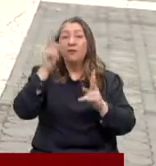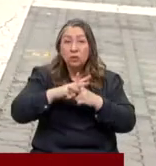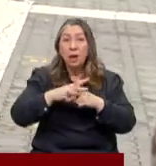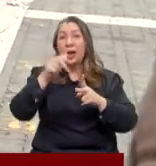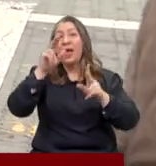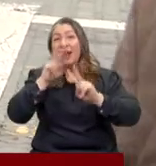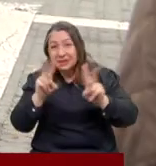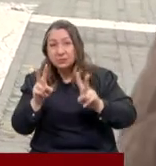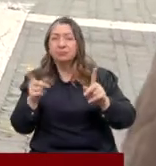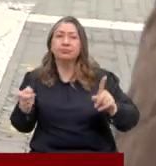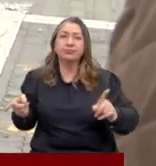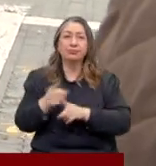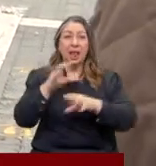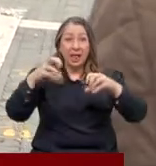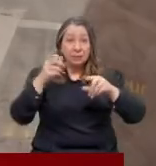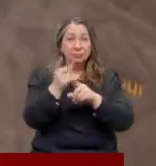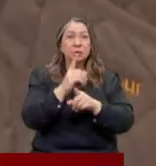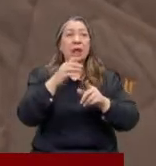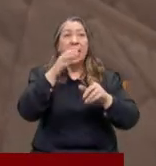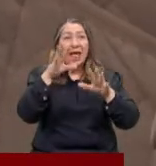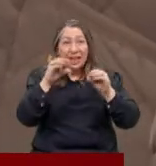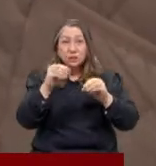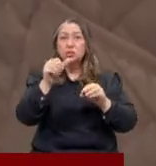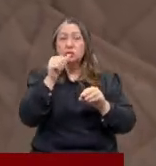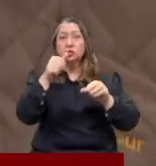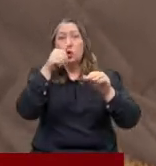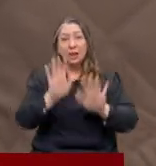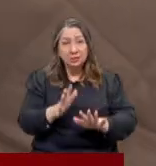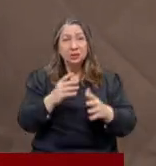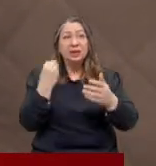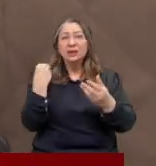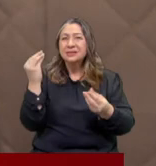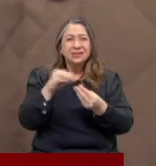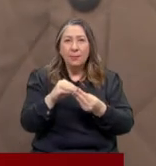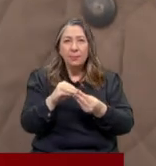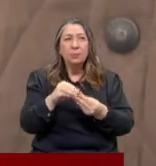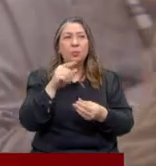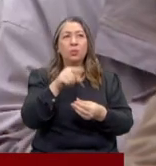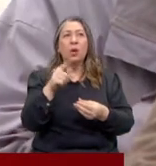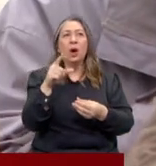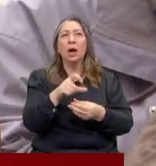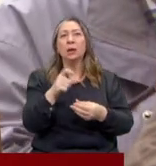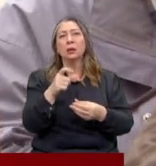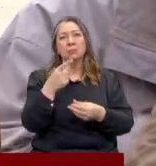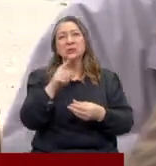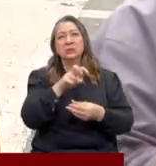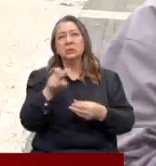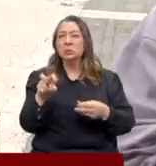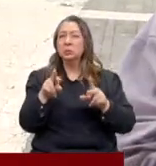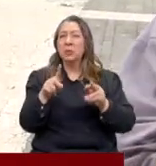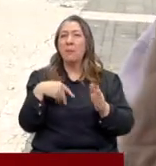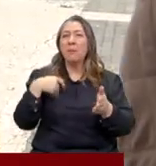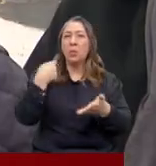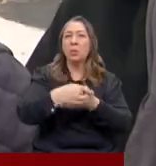verdik. Geldi. Bu sene şimdi... Bunlar elektrik, su, doğalgaz. Evet. Ama yeni gelecek zamlarla herhalde bu sene, bu ay 1800 lira falan